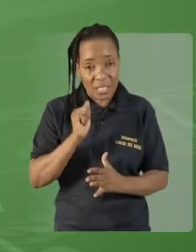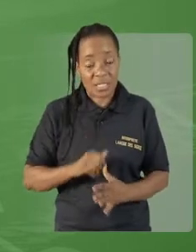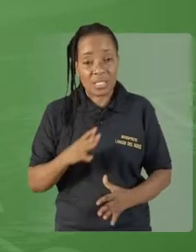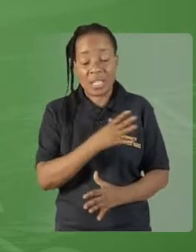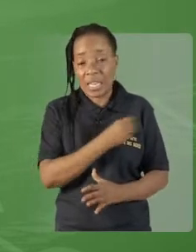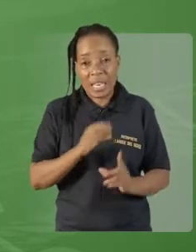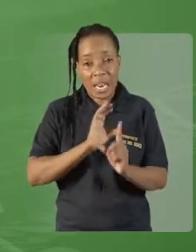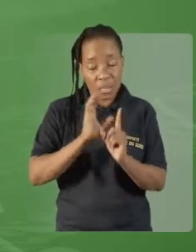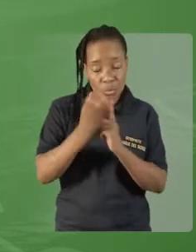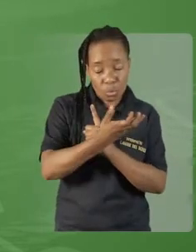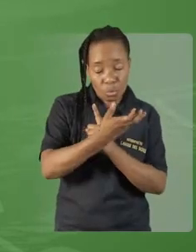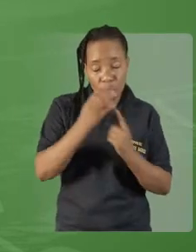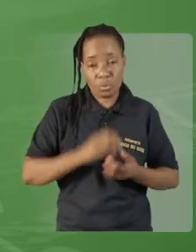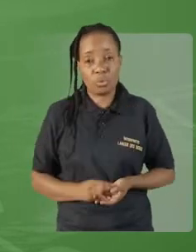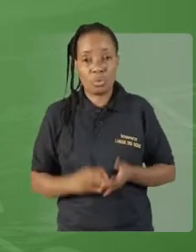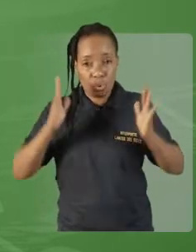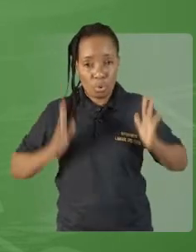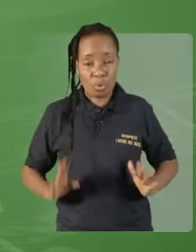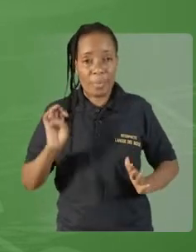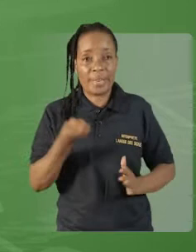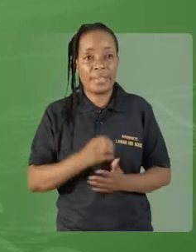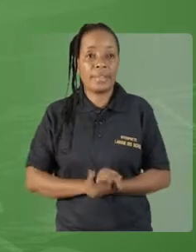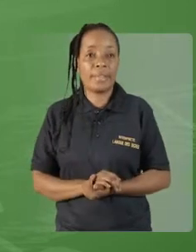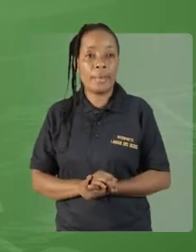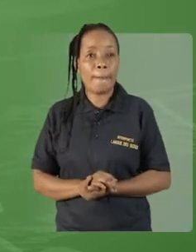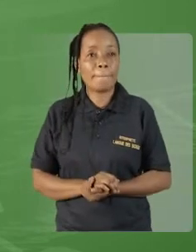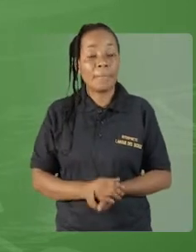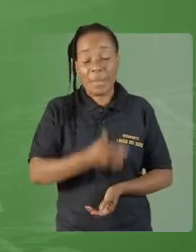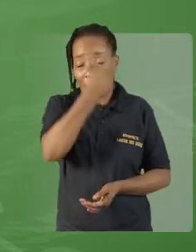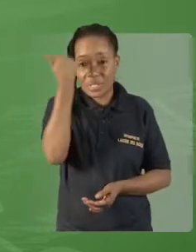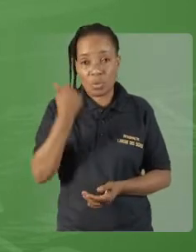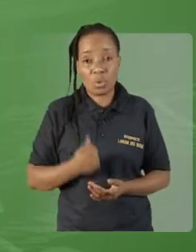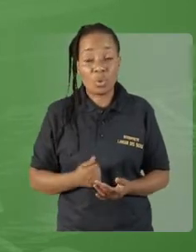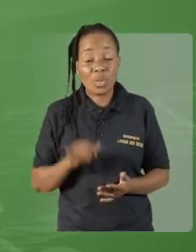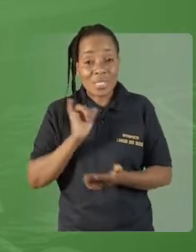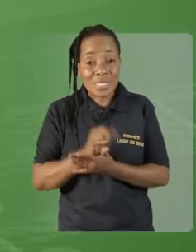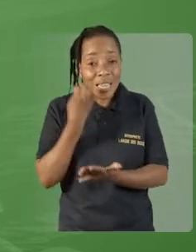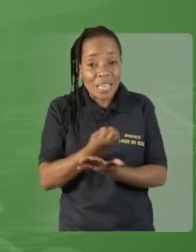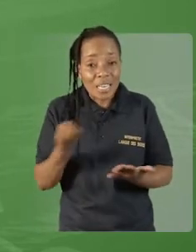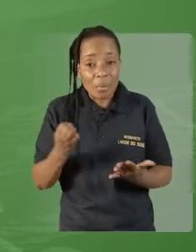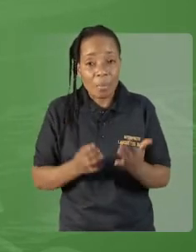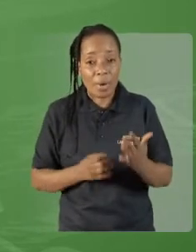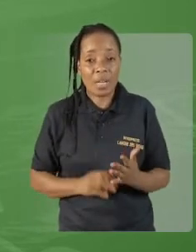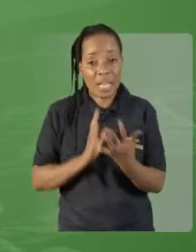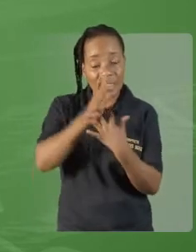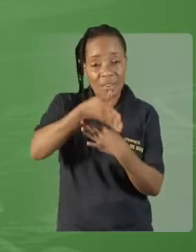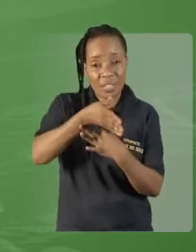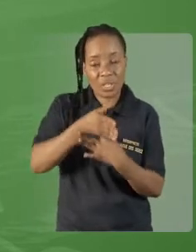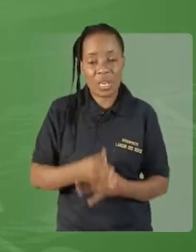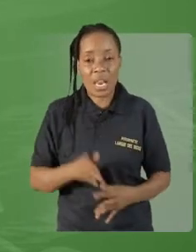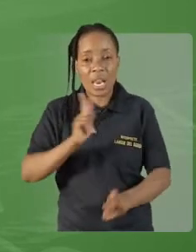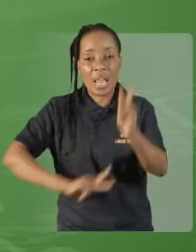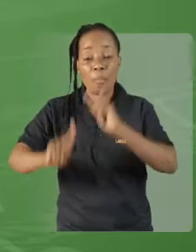jalonnent l'histoire de l'humanité, car le mythe est l'élément par lequel les peuples essaient